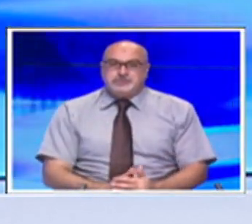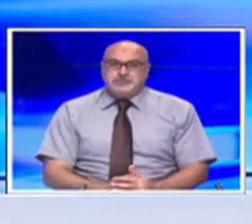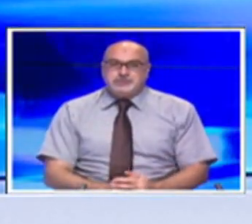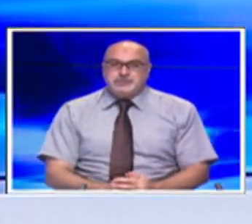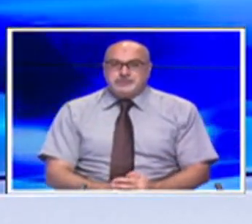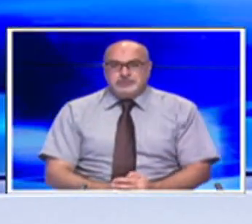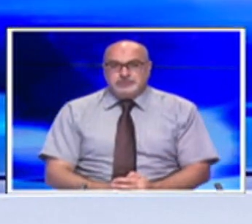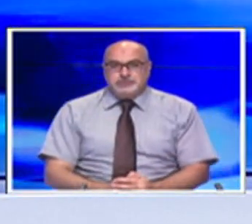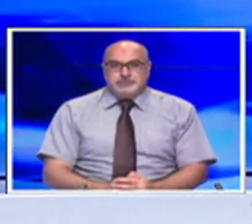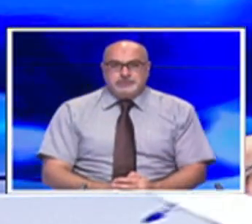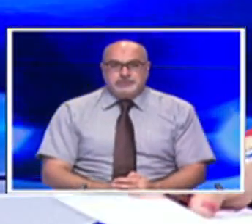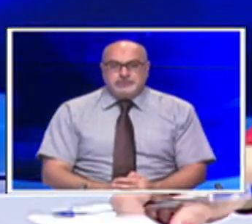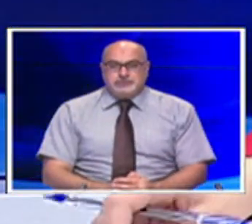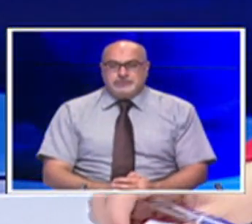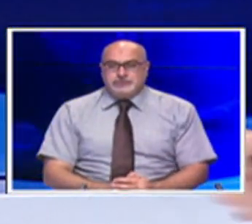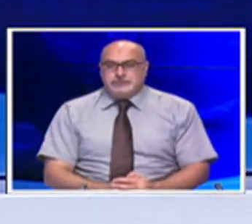لذلك.